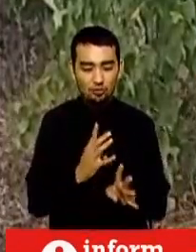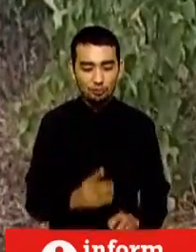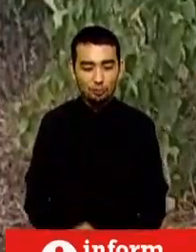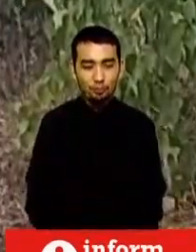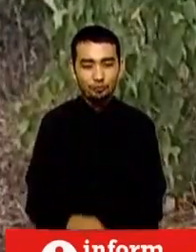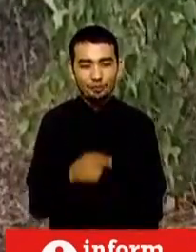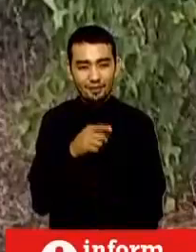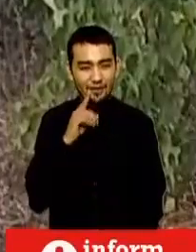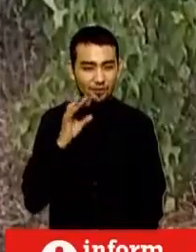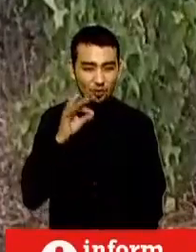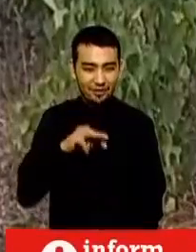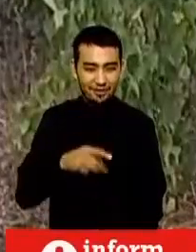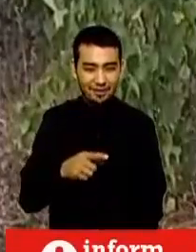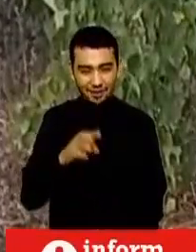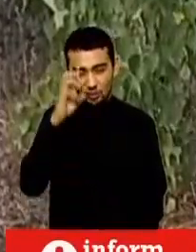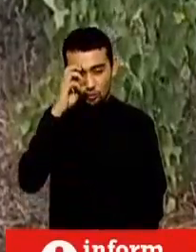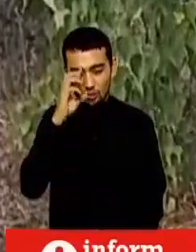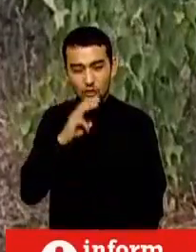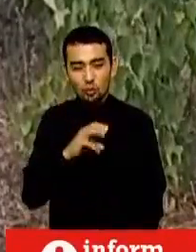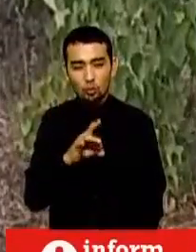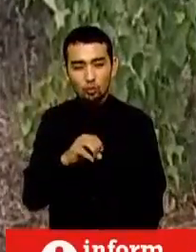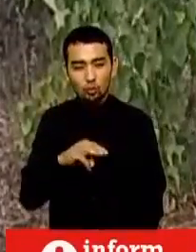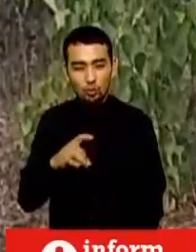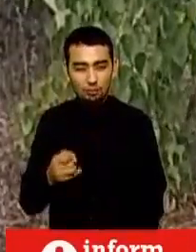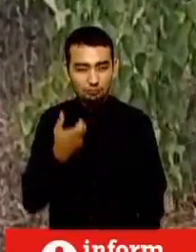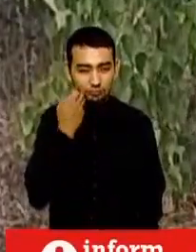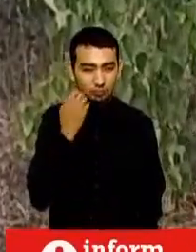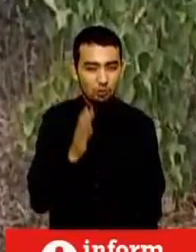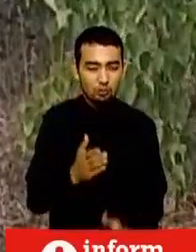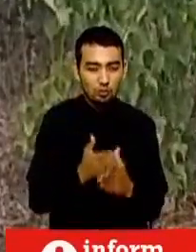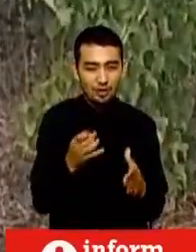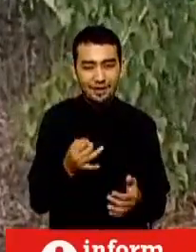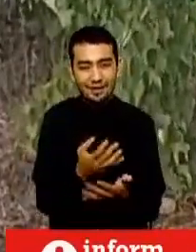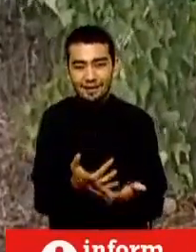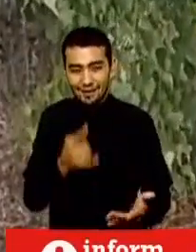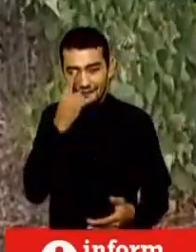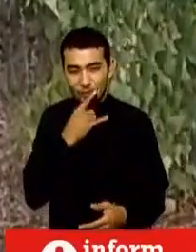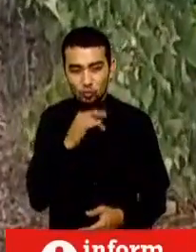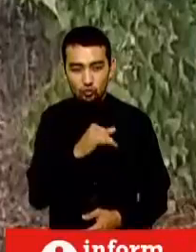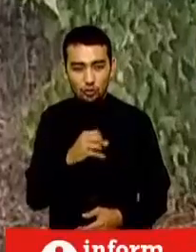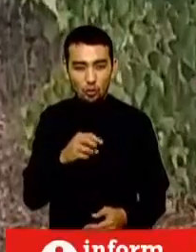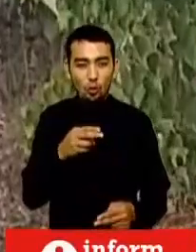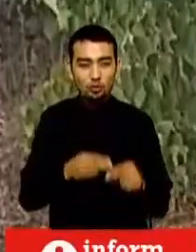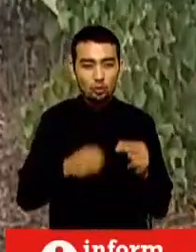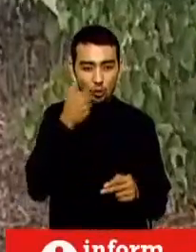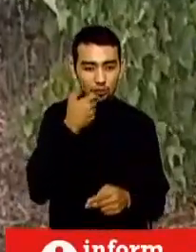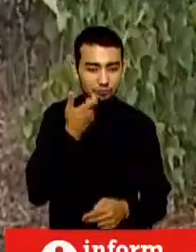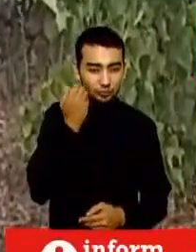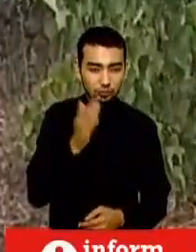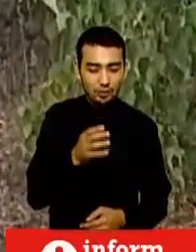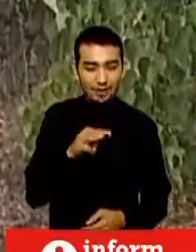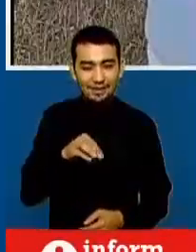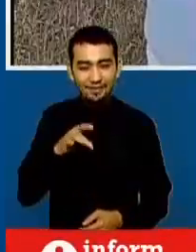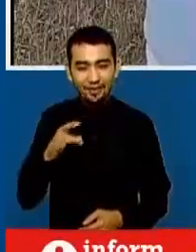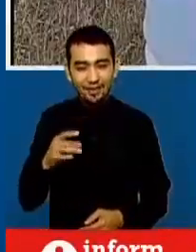будут применять в государственных структурах, и он может стать доступным некоторым казахстанцам уже к концу года. Цифровыми деньгами